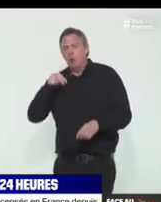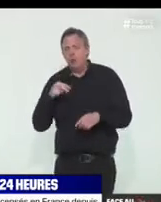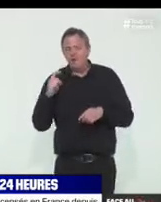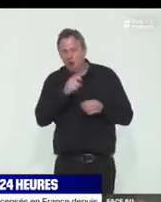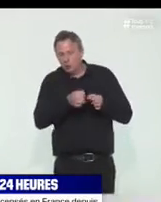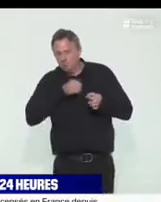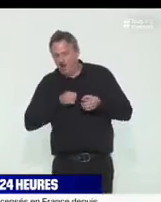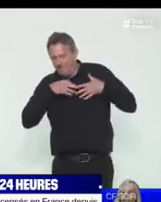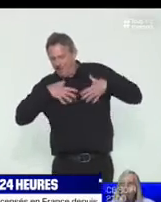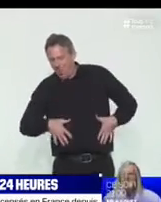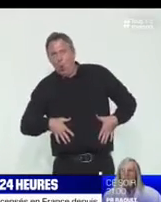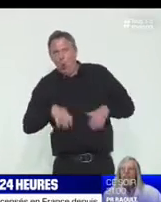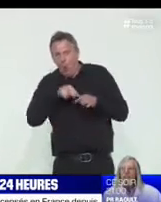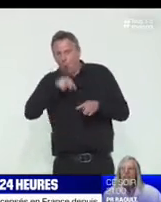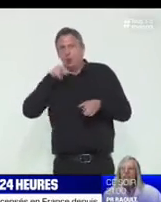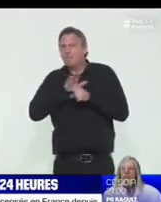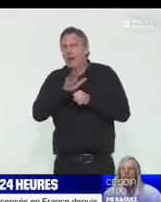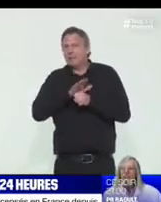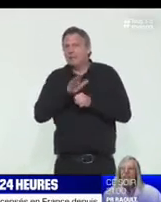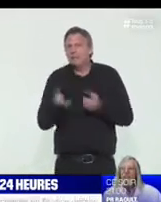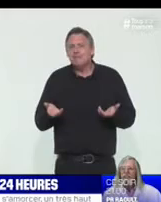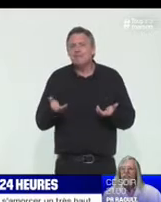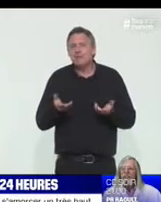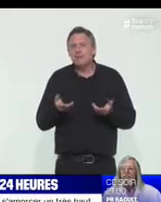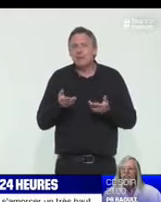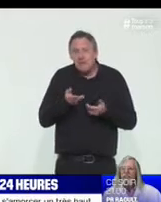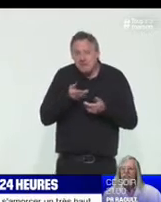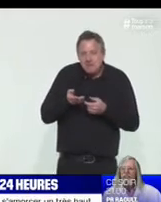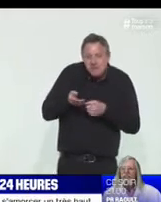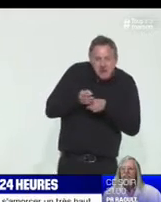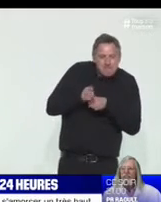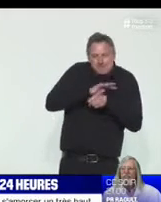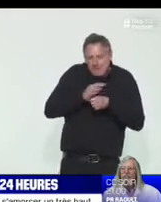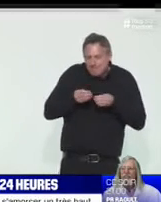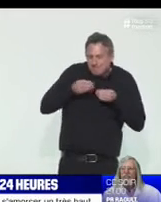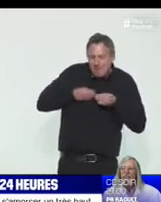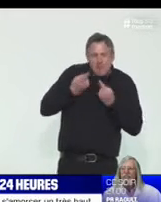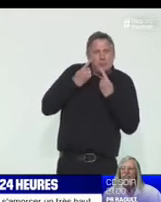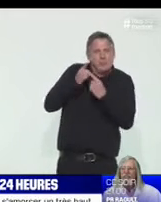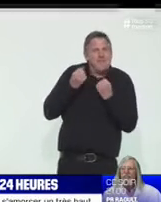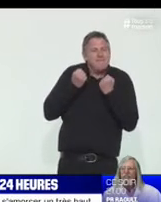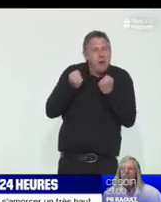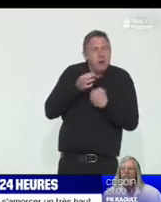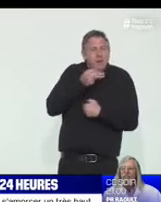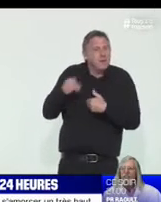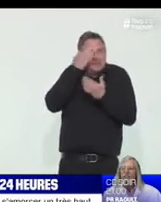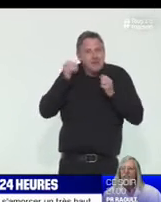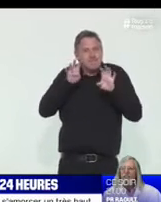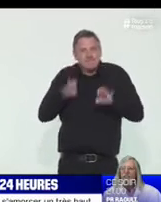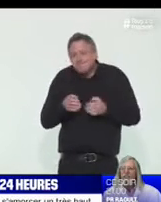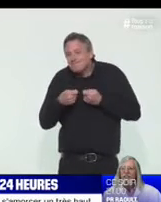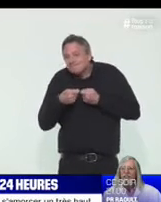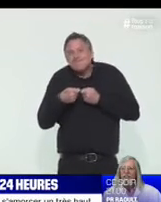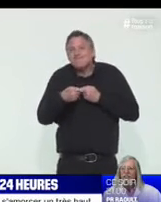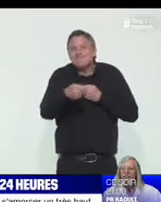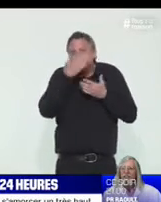y a un doute sur des infections bénignes qui ne conféreraient pas une immunité suffisante. Mais c'est purement un débat scientifique et je crois qu'il faut rassurer